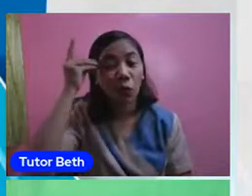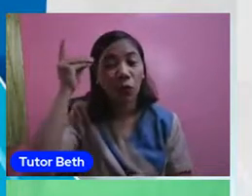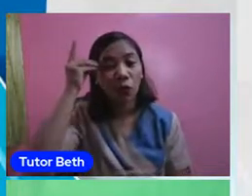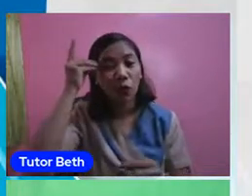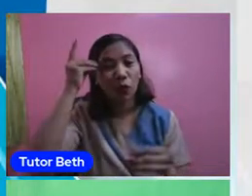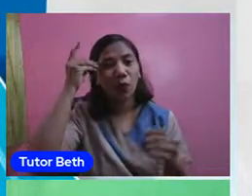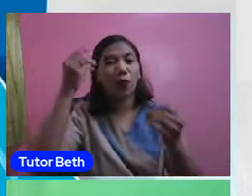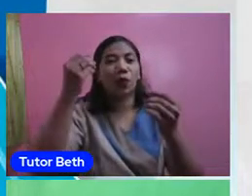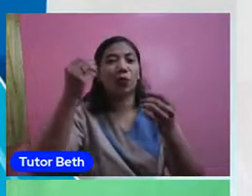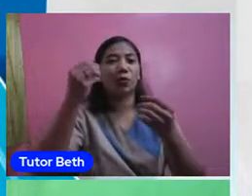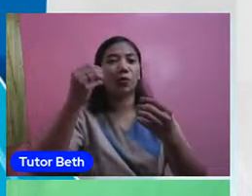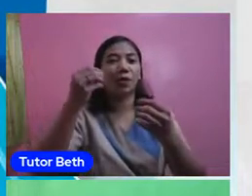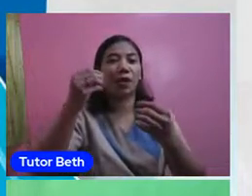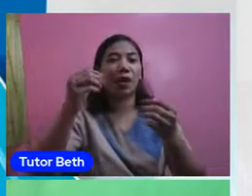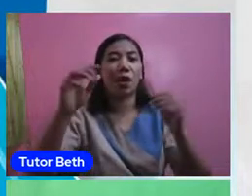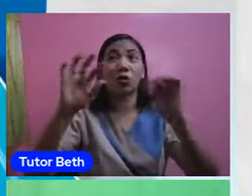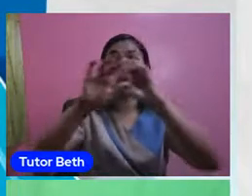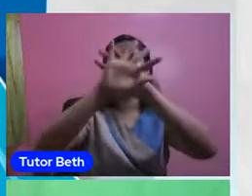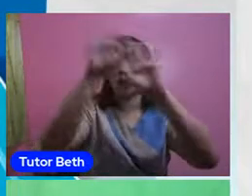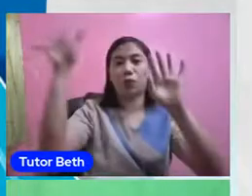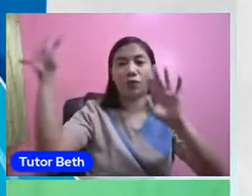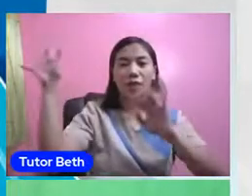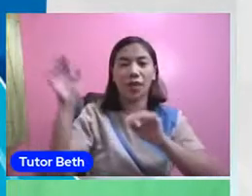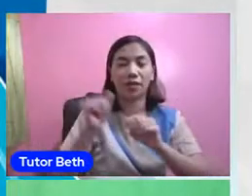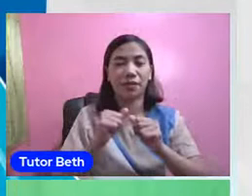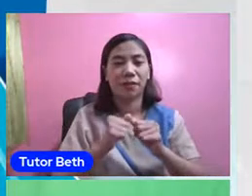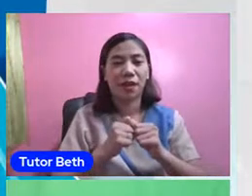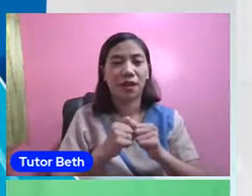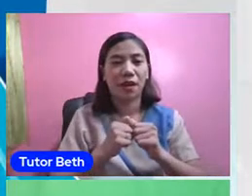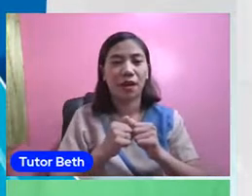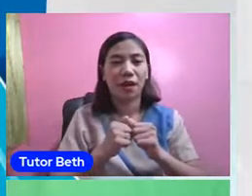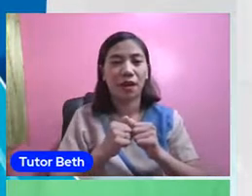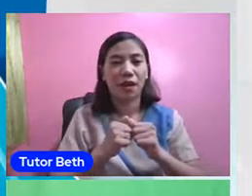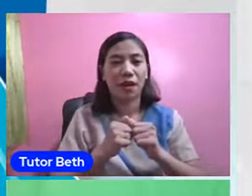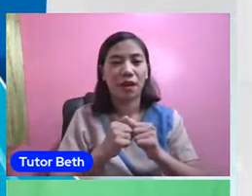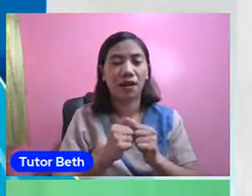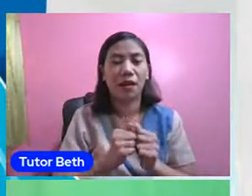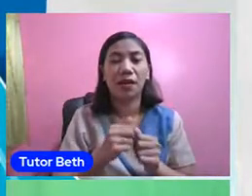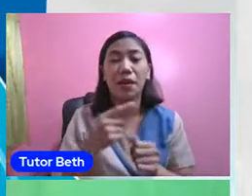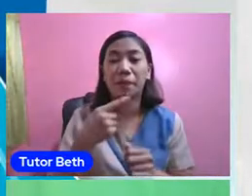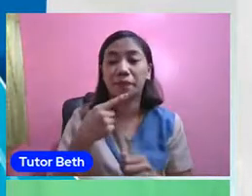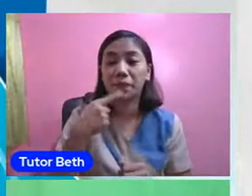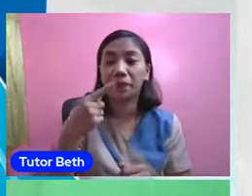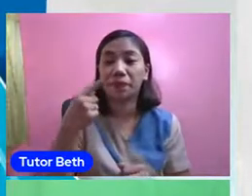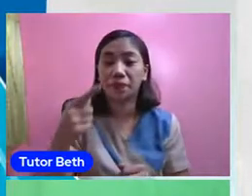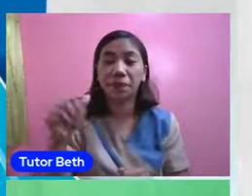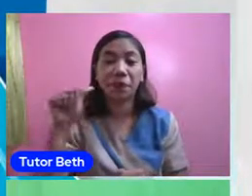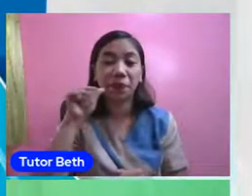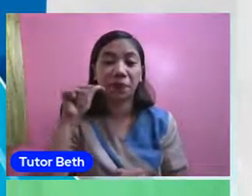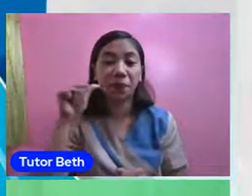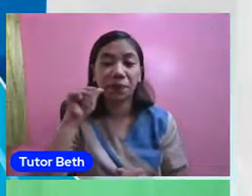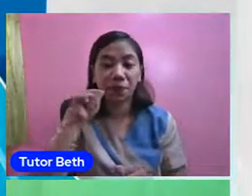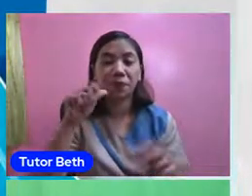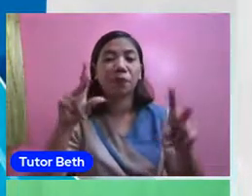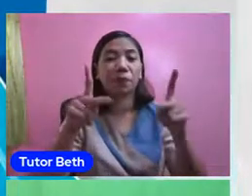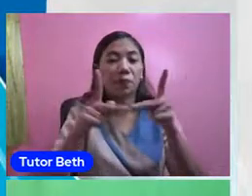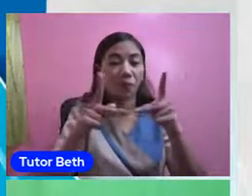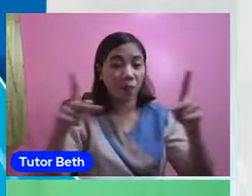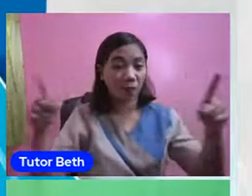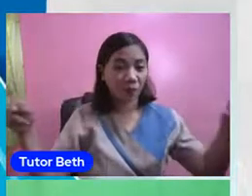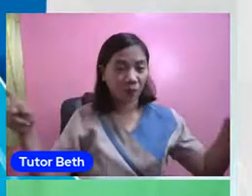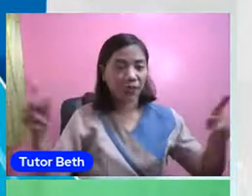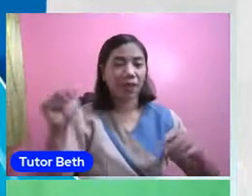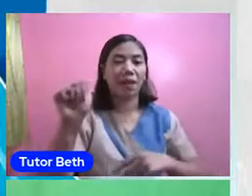Very good naman ang mga sagot. Sabi ni Ann, kapatagan. Tama. Okay. Meron pa? Okay.